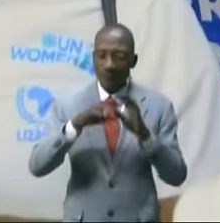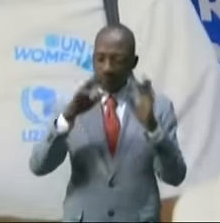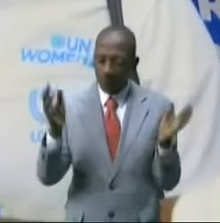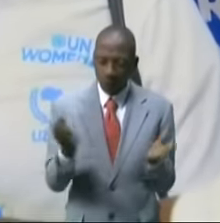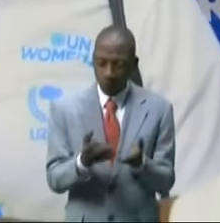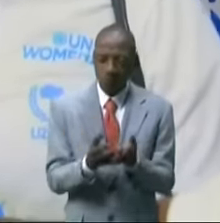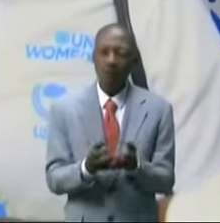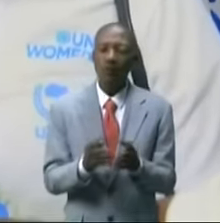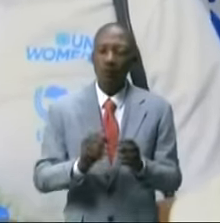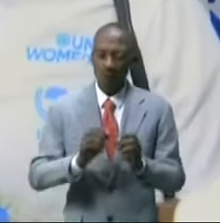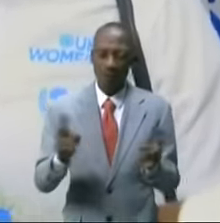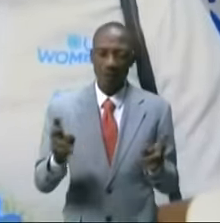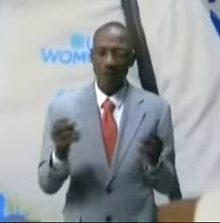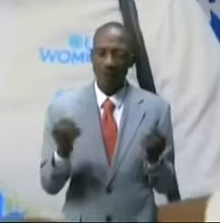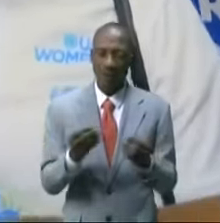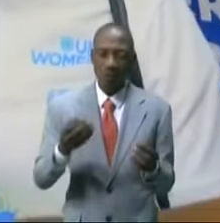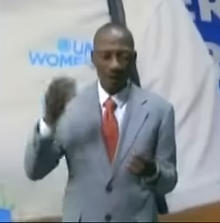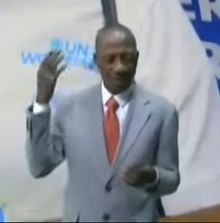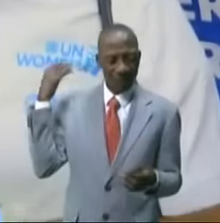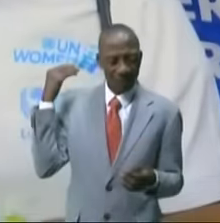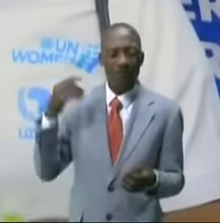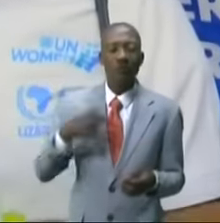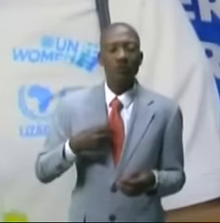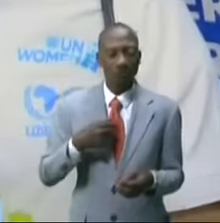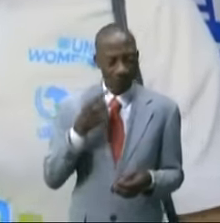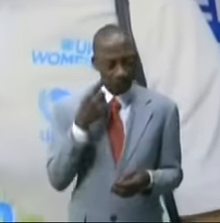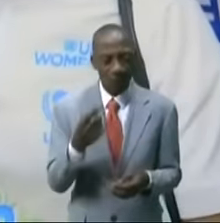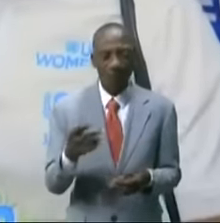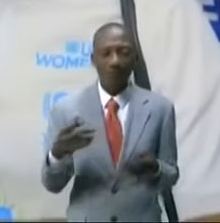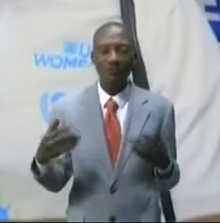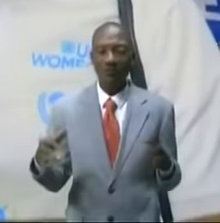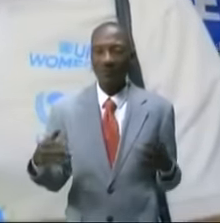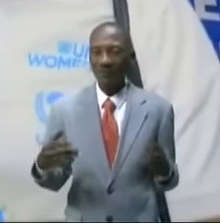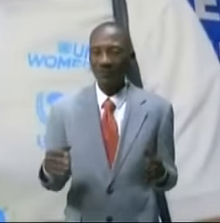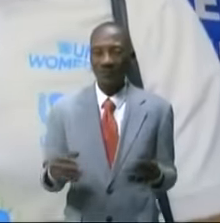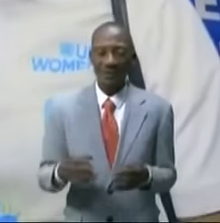vues durant notre parcours en 6e, même en 5e aussi.